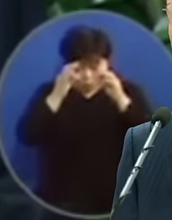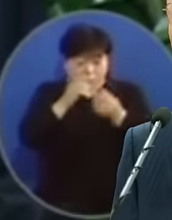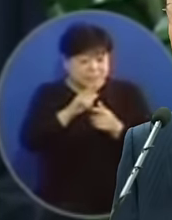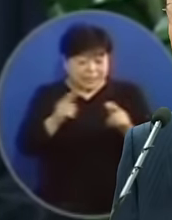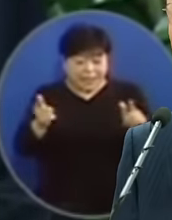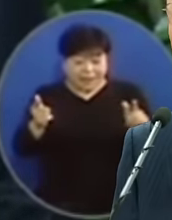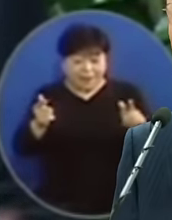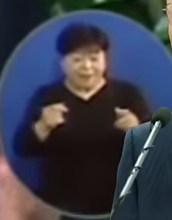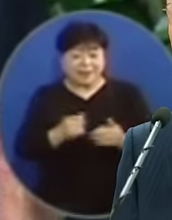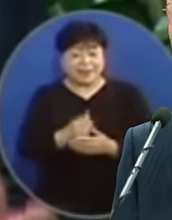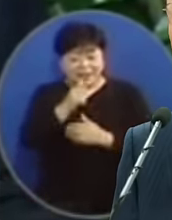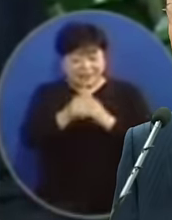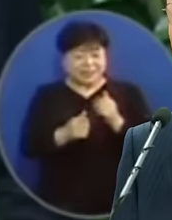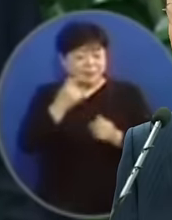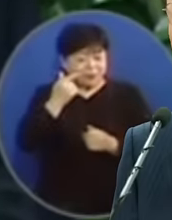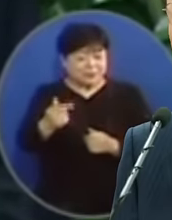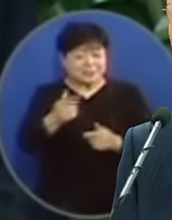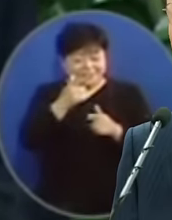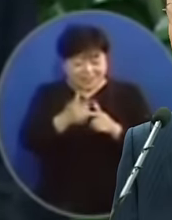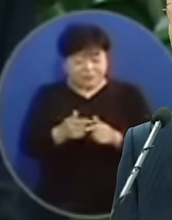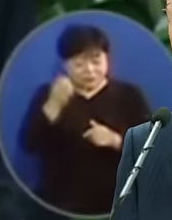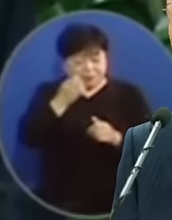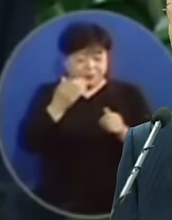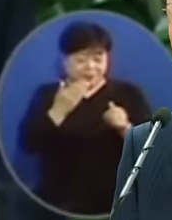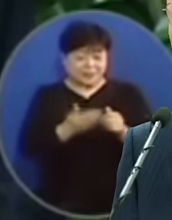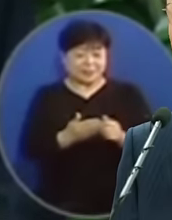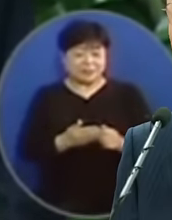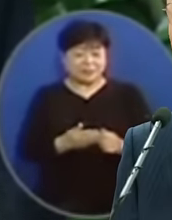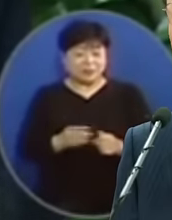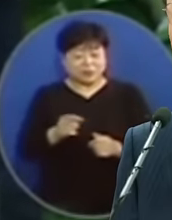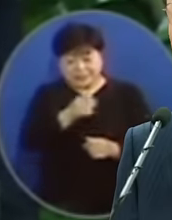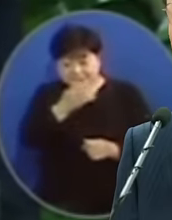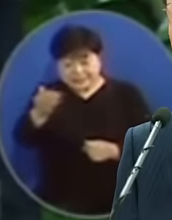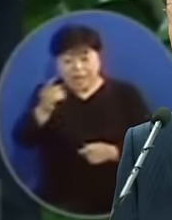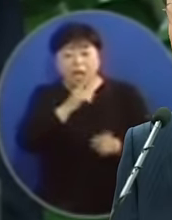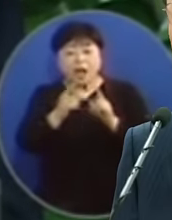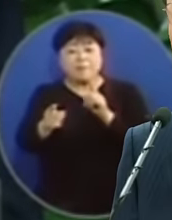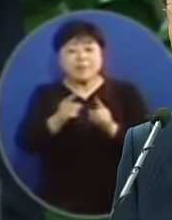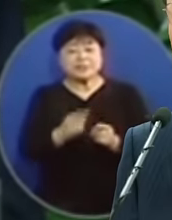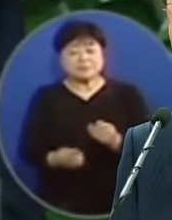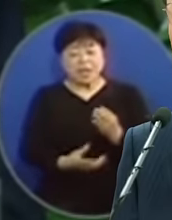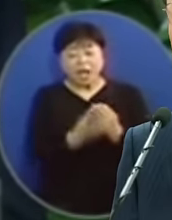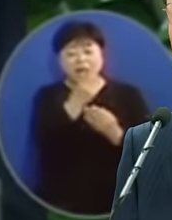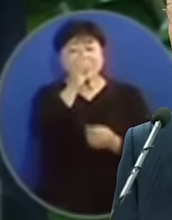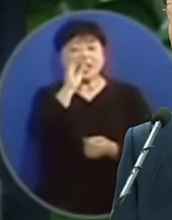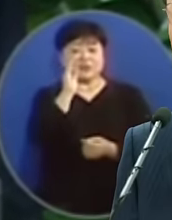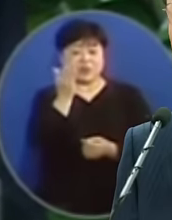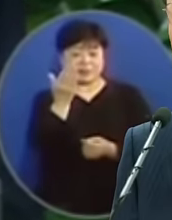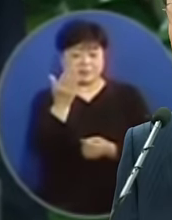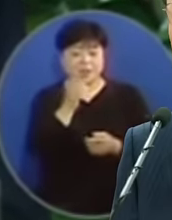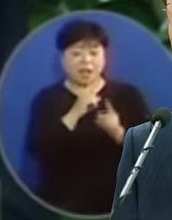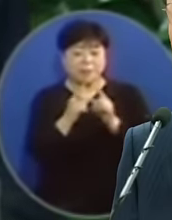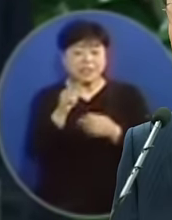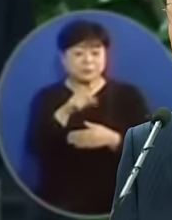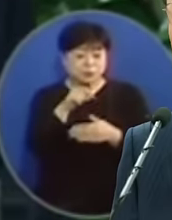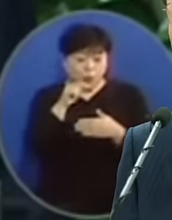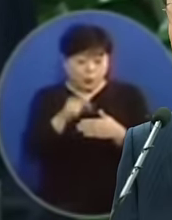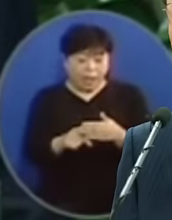보이는 것입니다. 그러나 하나님 아버지와 예수님과 성령님이 어디에 계시냐? 말씀과 일치가 되는 것입니다. 말씀